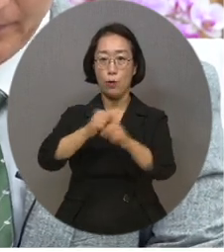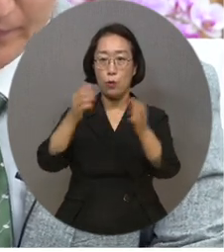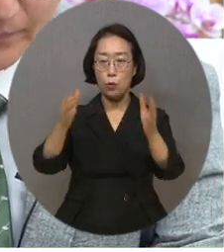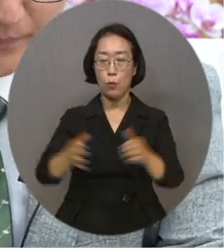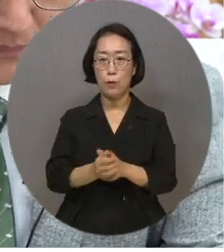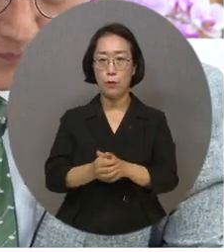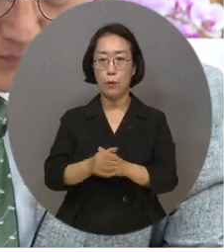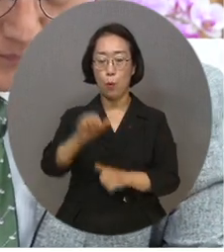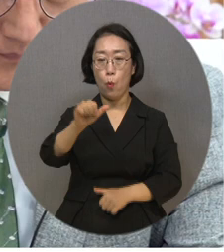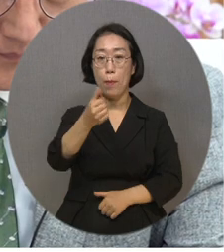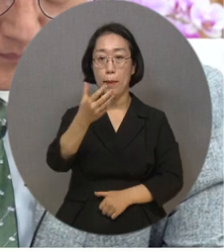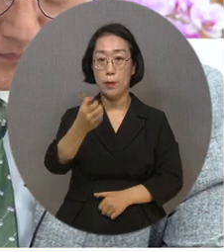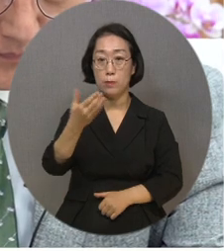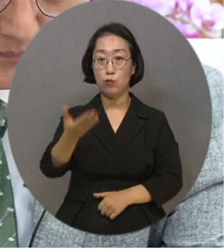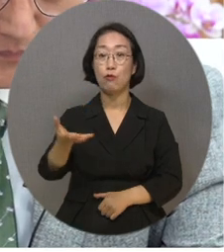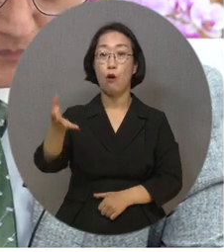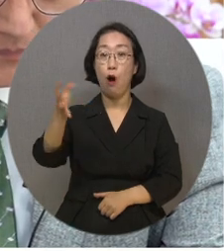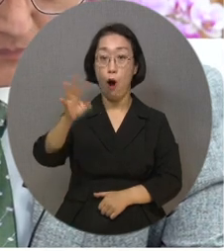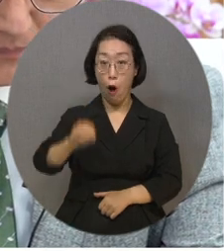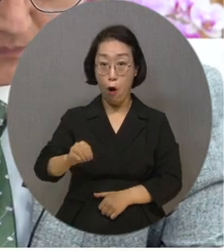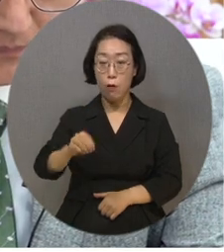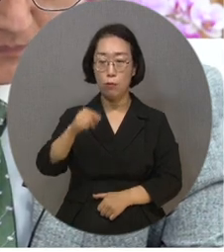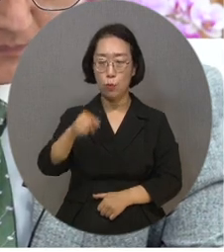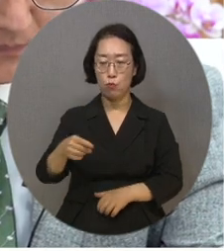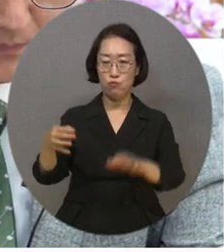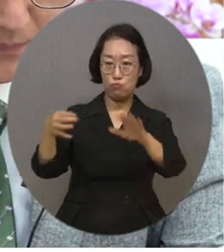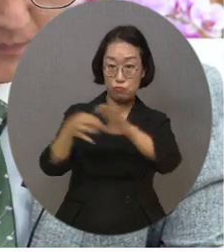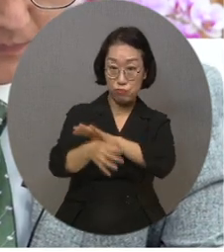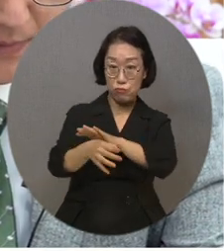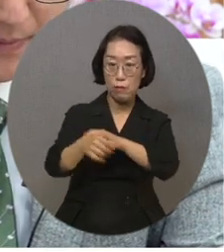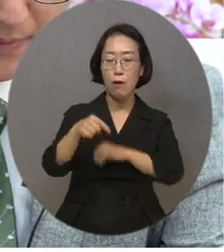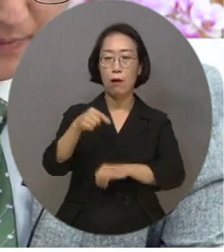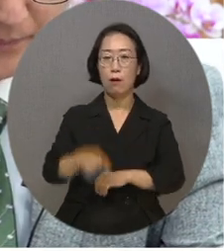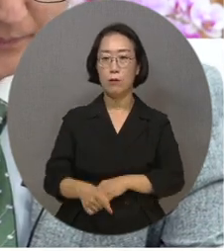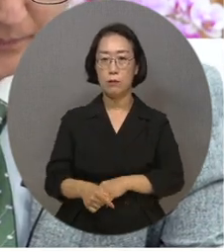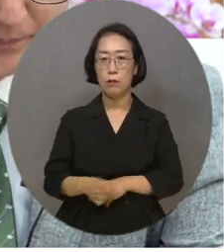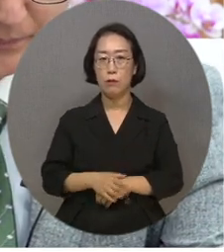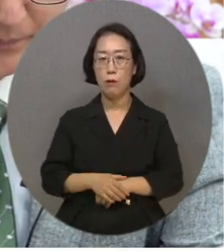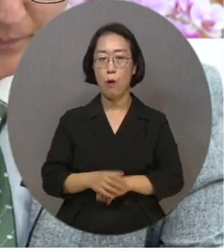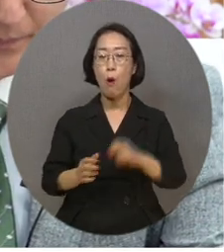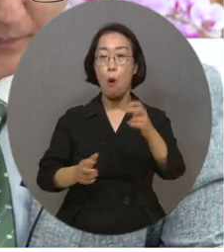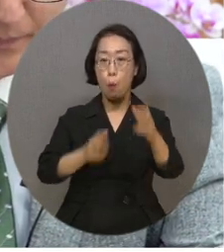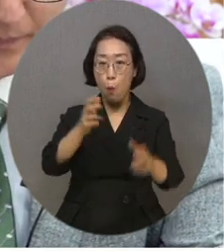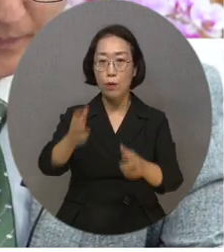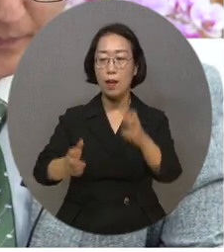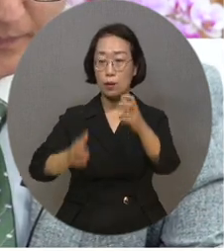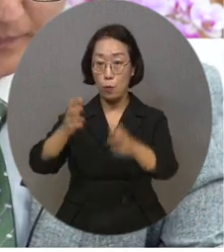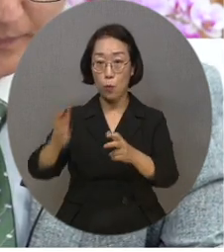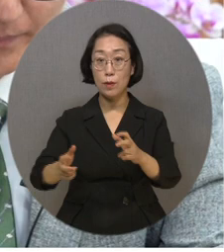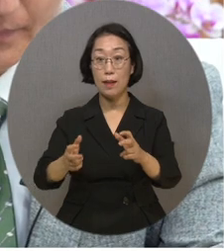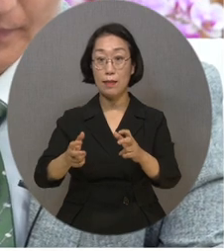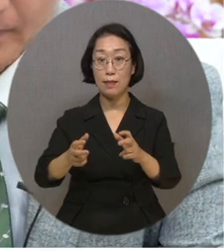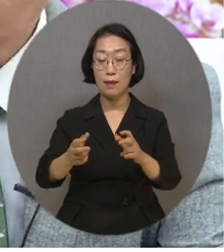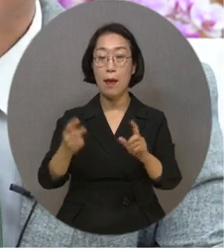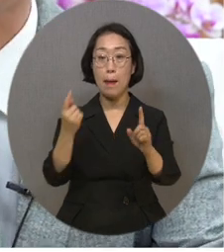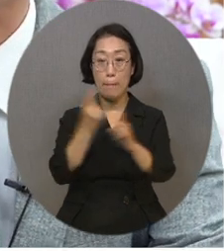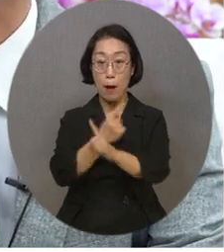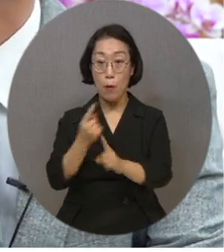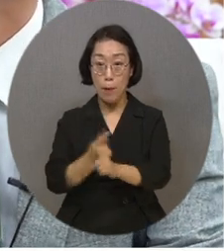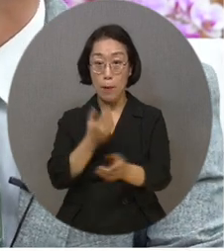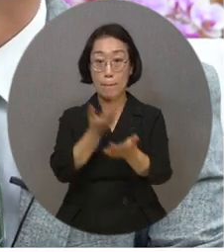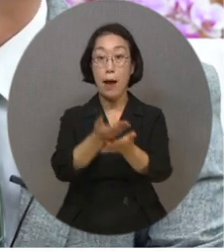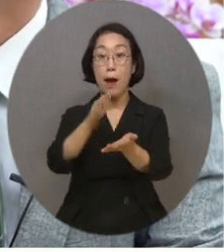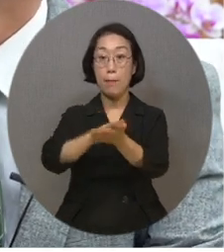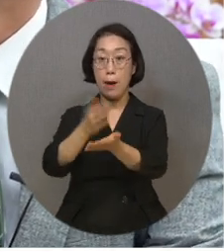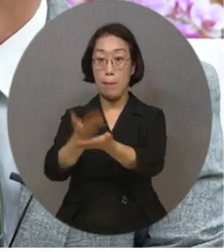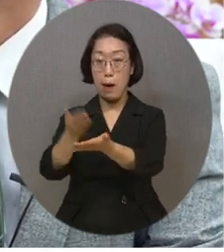총 589억 원이라는 큰 돈을 들여서 우리 공간을 어떻게 구조를 재편하고 또 지역, 농촌